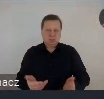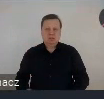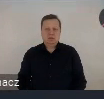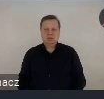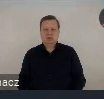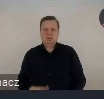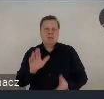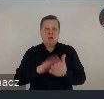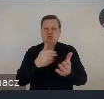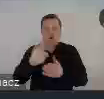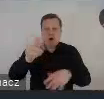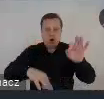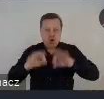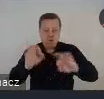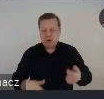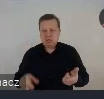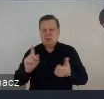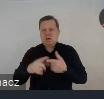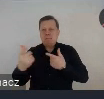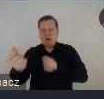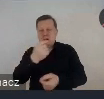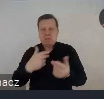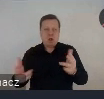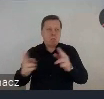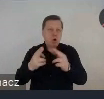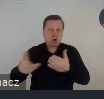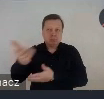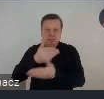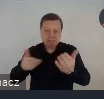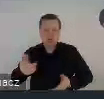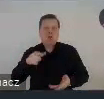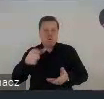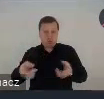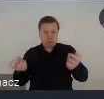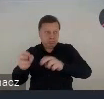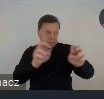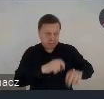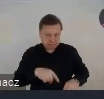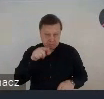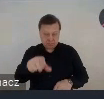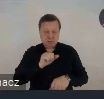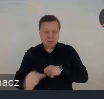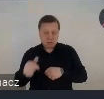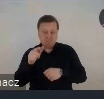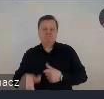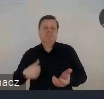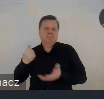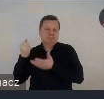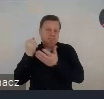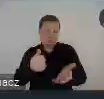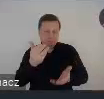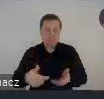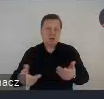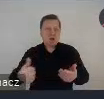organizacji konferencji, tworzenia lokalnych partnerstw, porozumień, tak żeby organizacje rzemieślnicze mogły współpracować